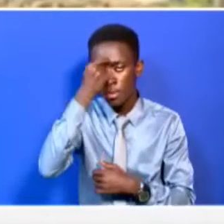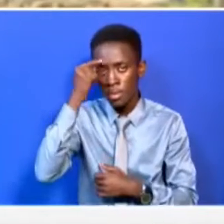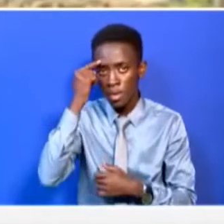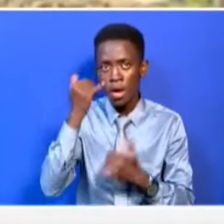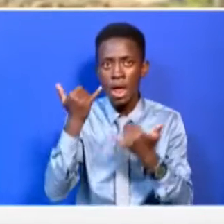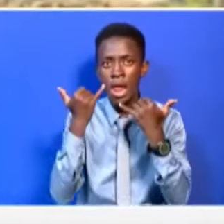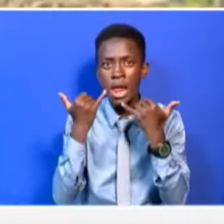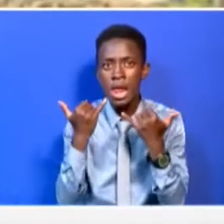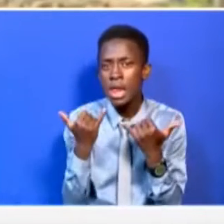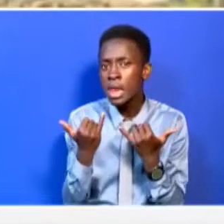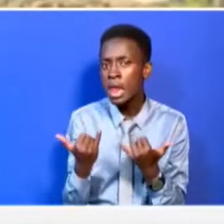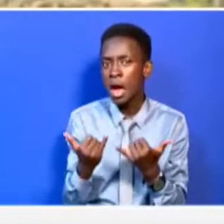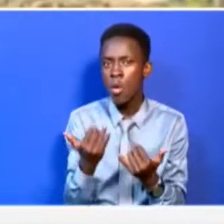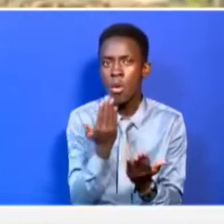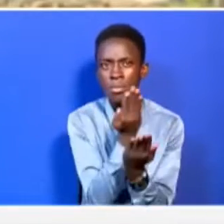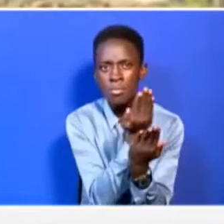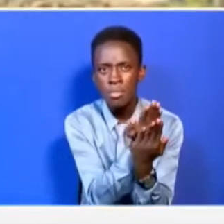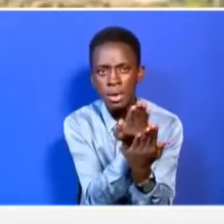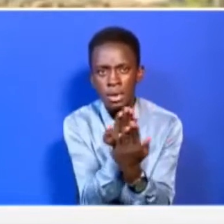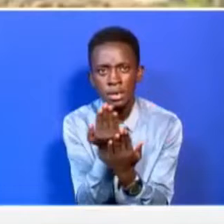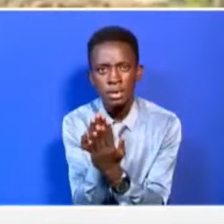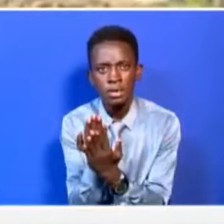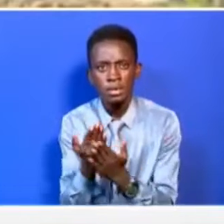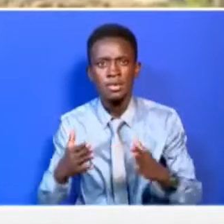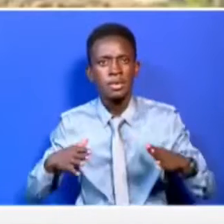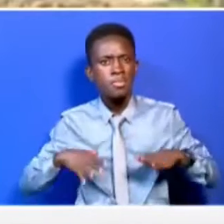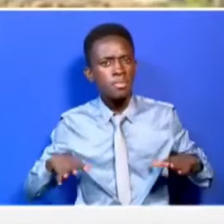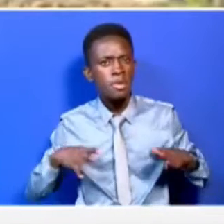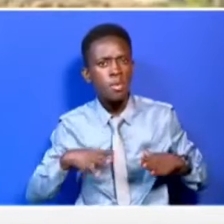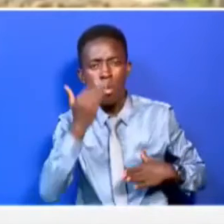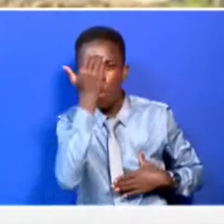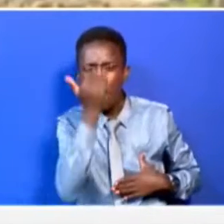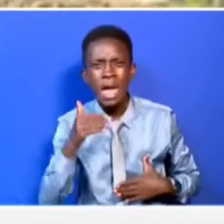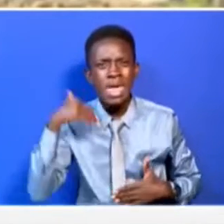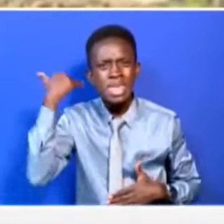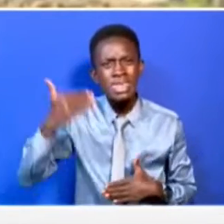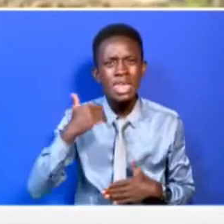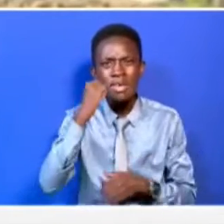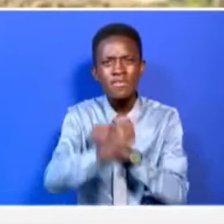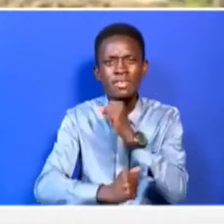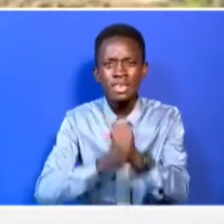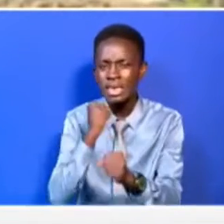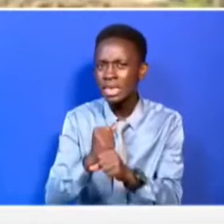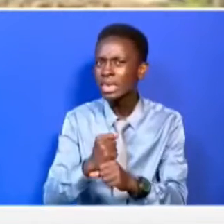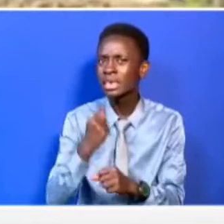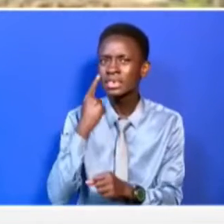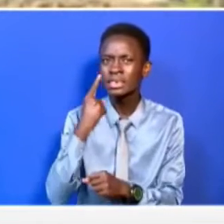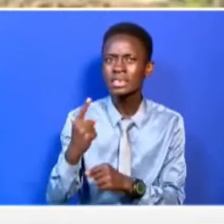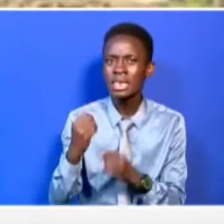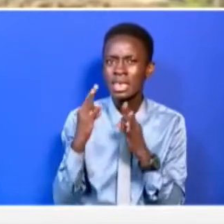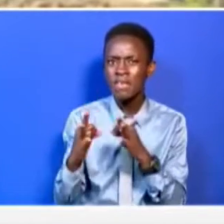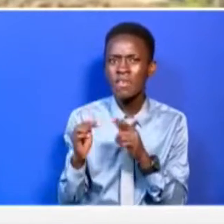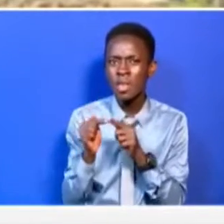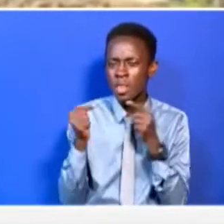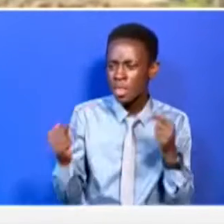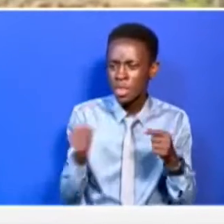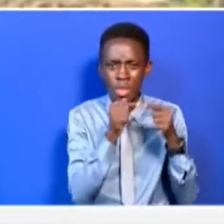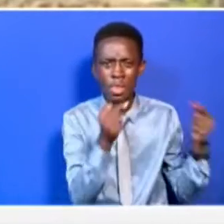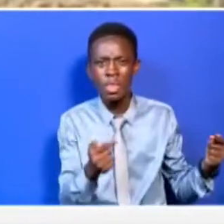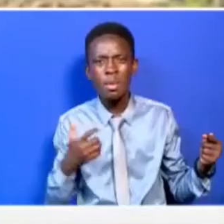kutushawishi, lakini ningeomba tuwe na utulivu. Kwa sababu kila mwaka tunapopigana tunaharibu mali